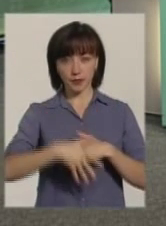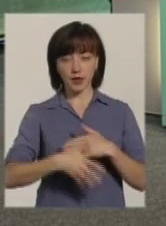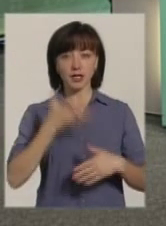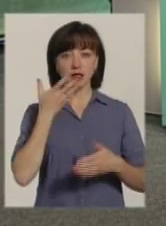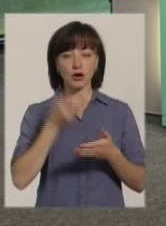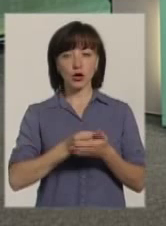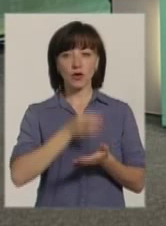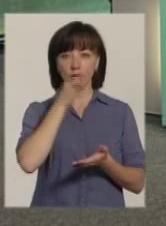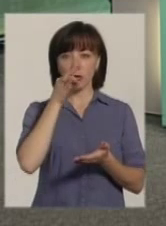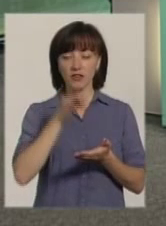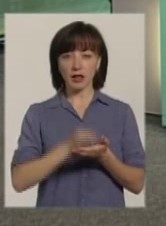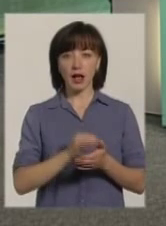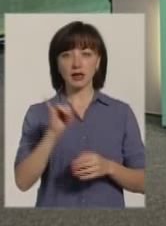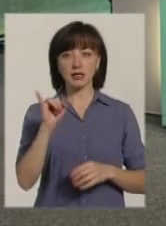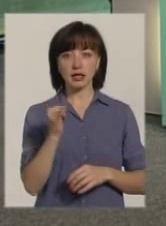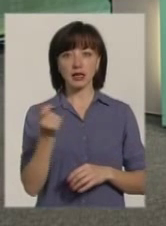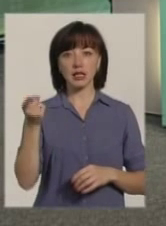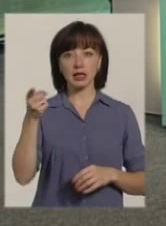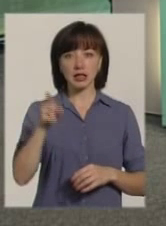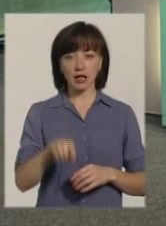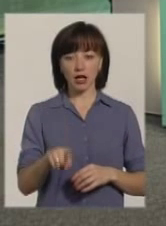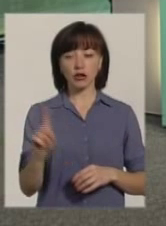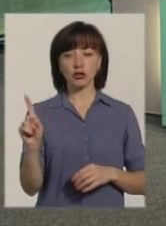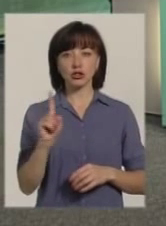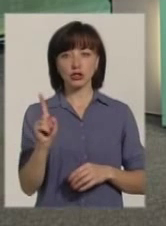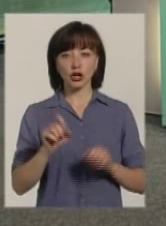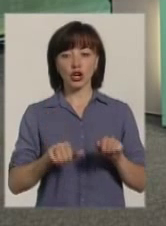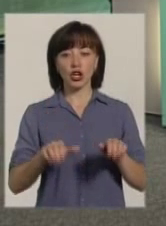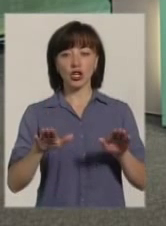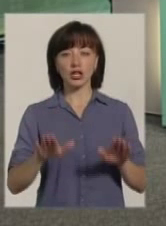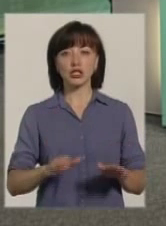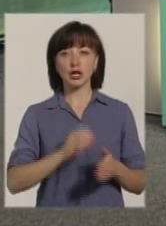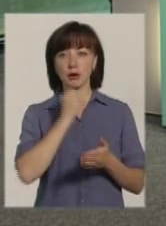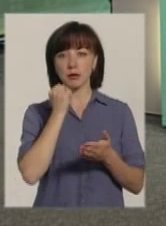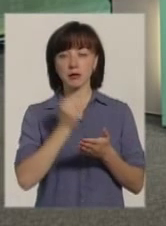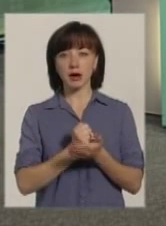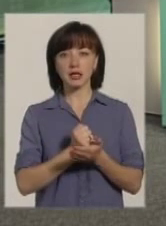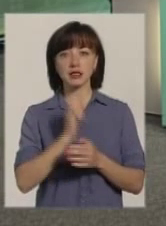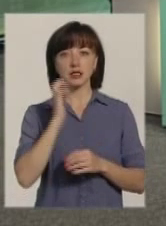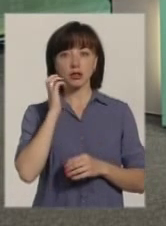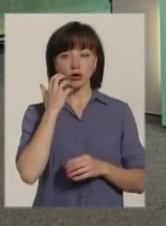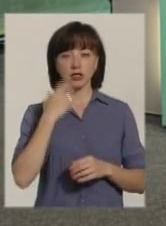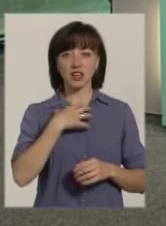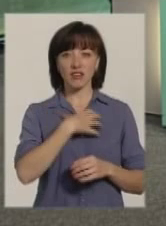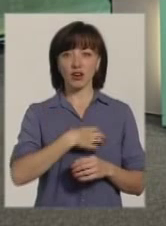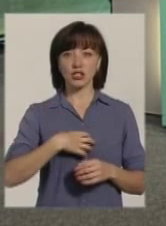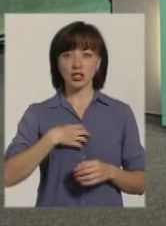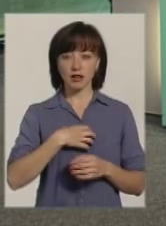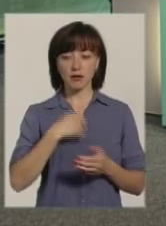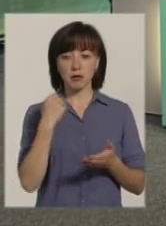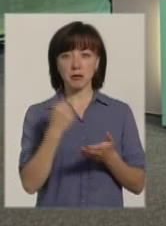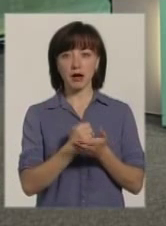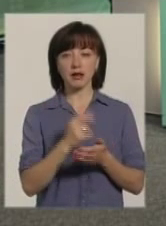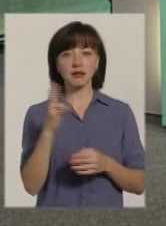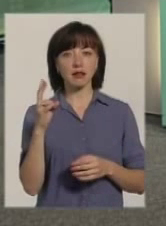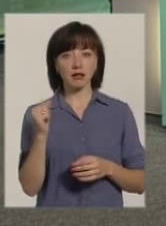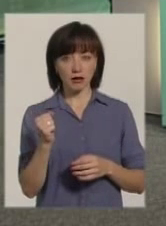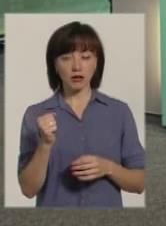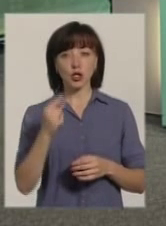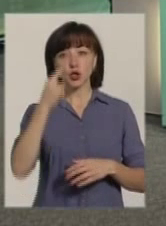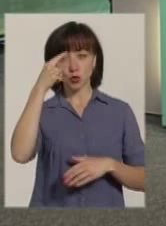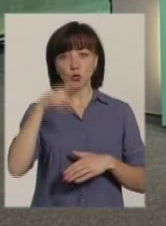відповідальність і те, що рішення приймається дуже серйозне і дуже важливе, і воно приймається на довгий період. По суті,